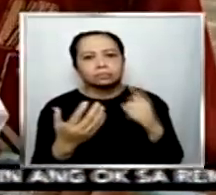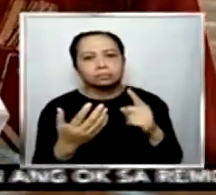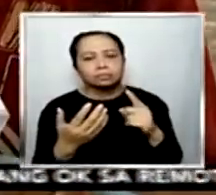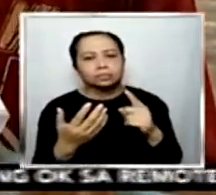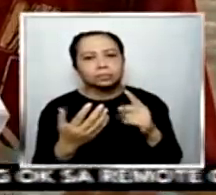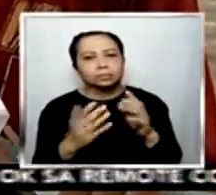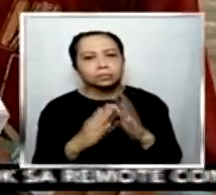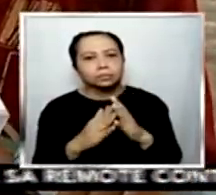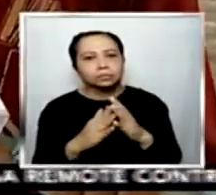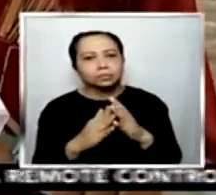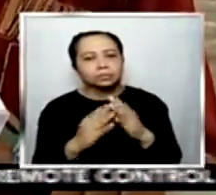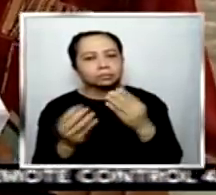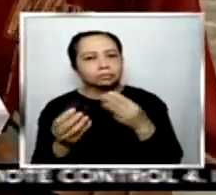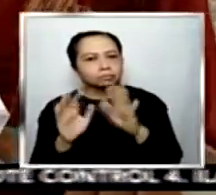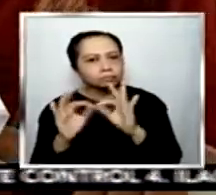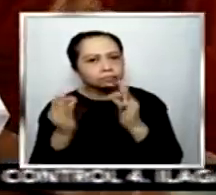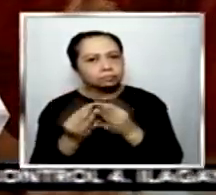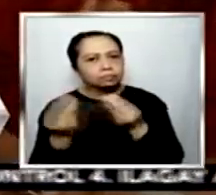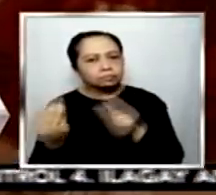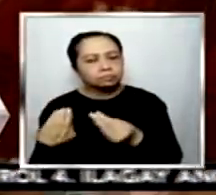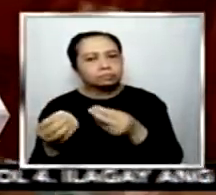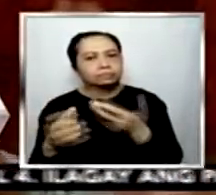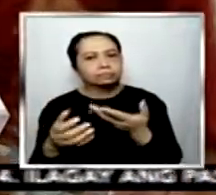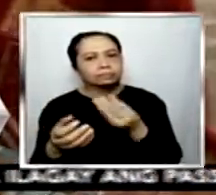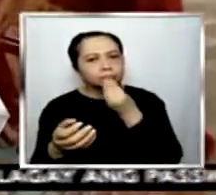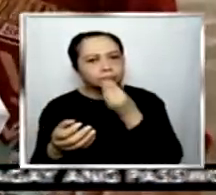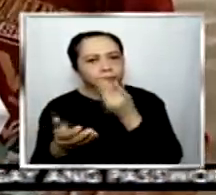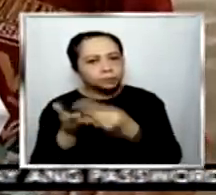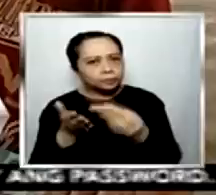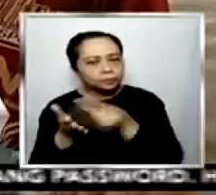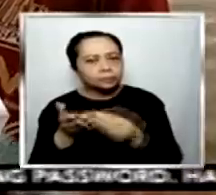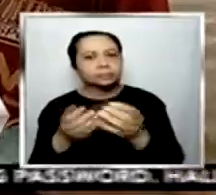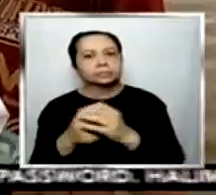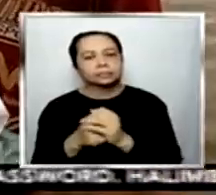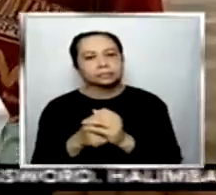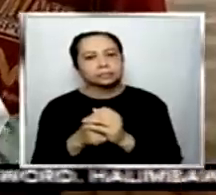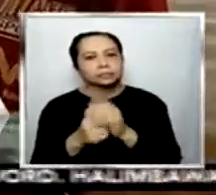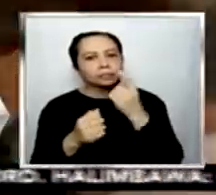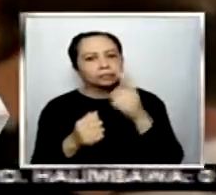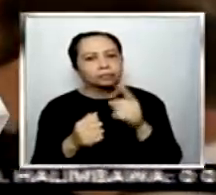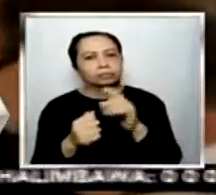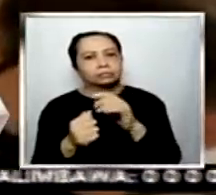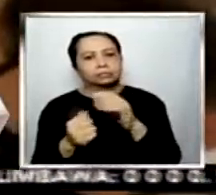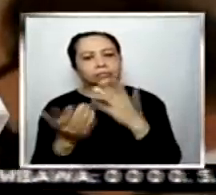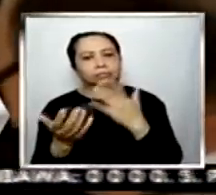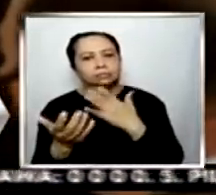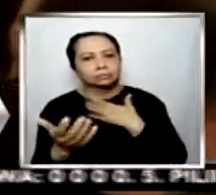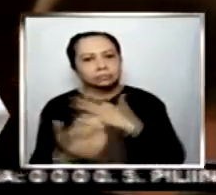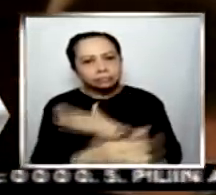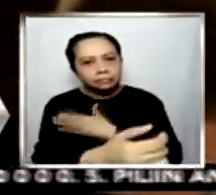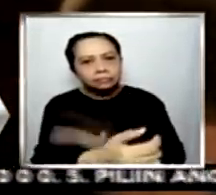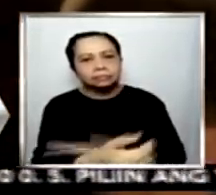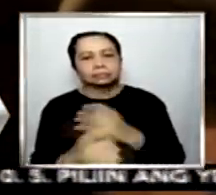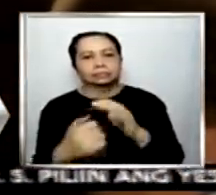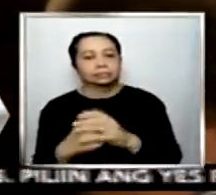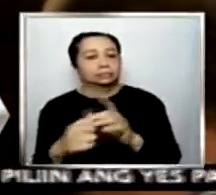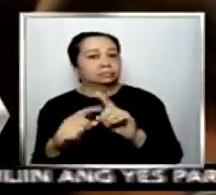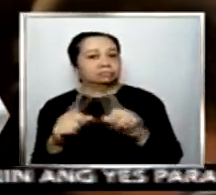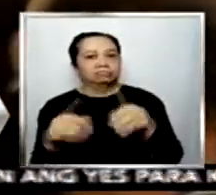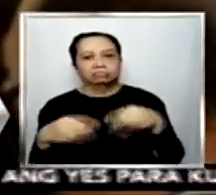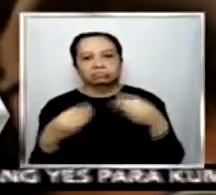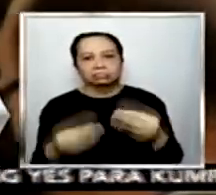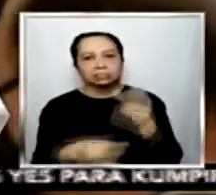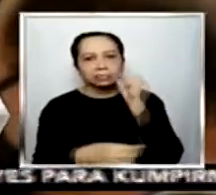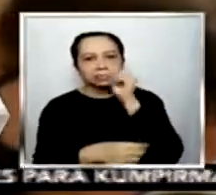makapamilya ko ng unti-unti ng pagkain po para sa anak ko din. Pero hindi nabiyayaan ng senior citizen